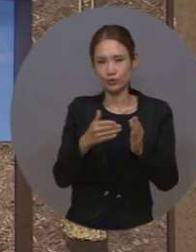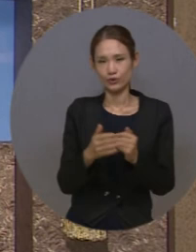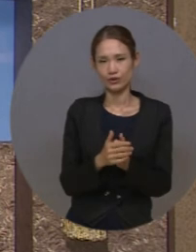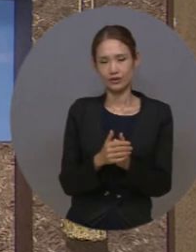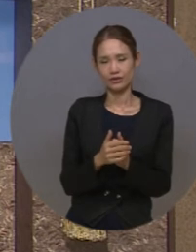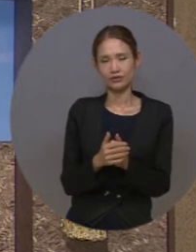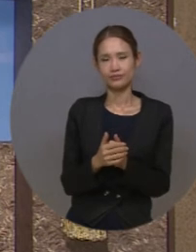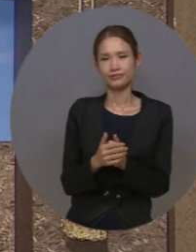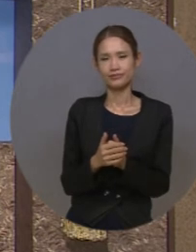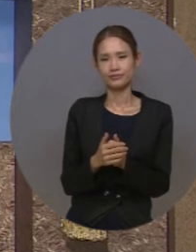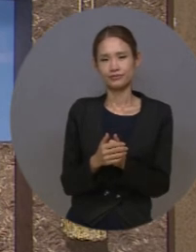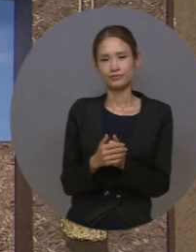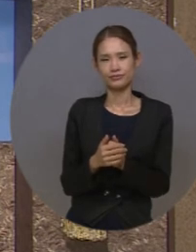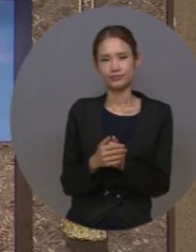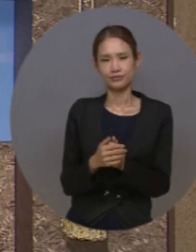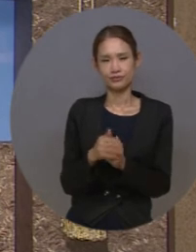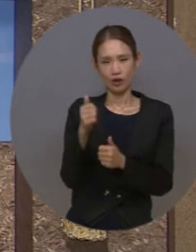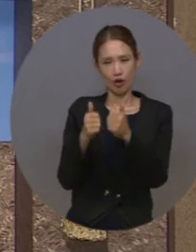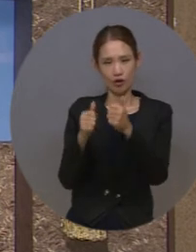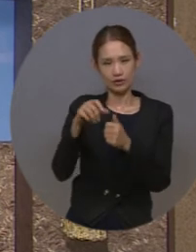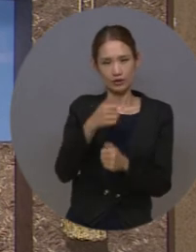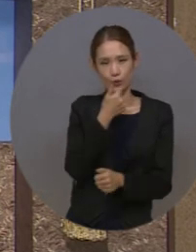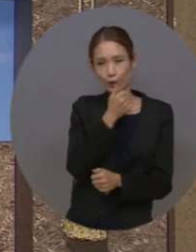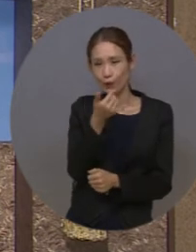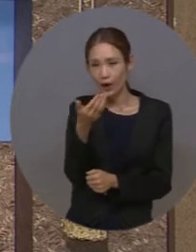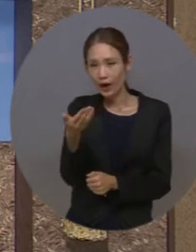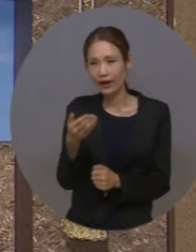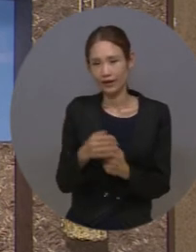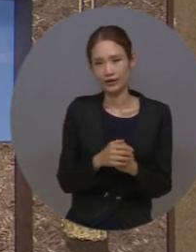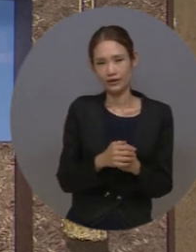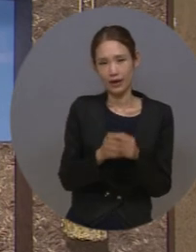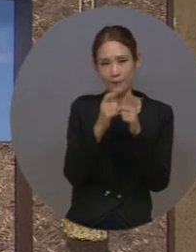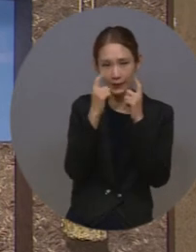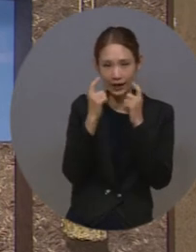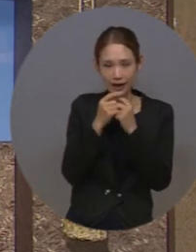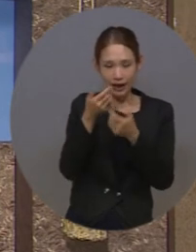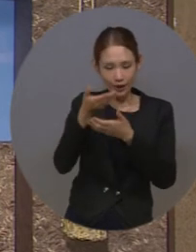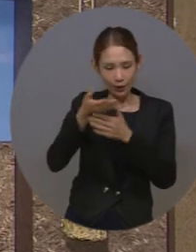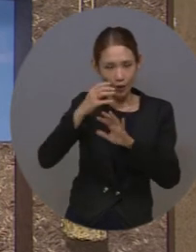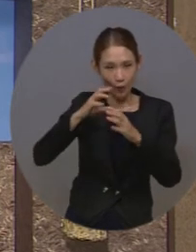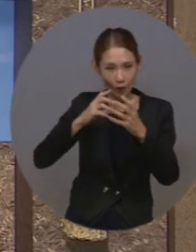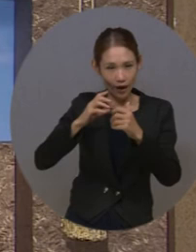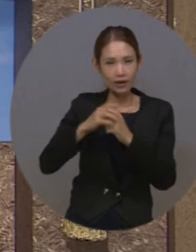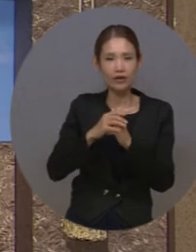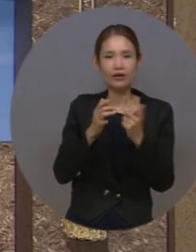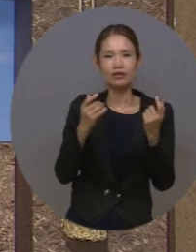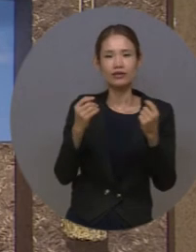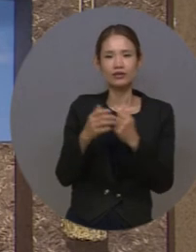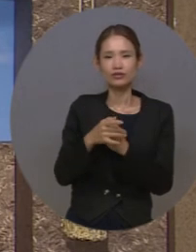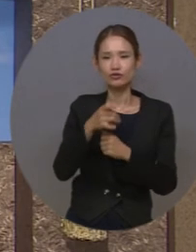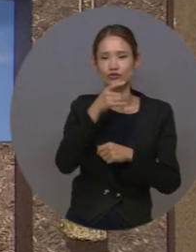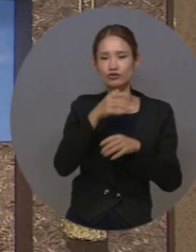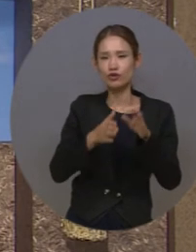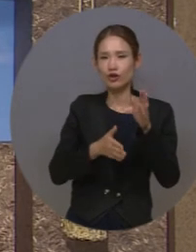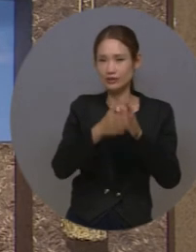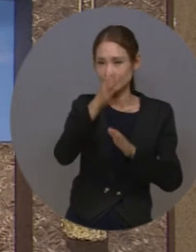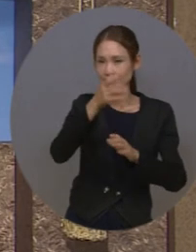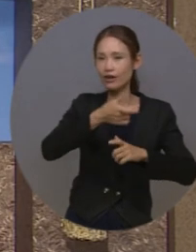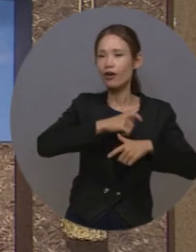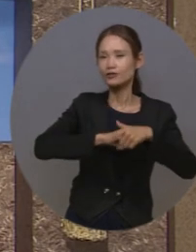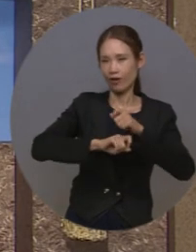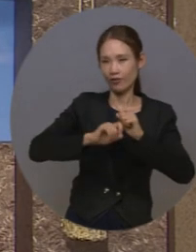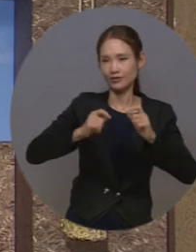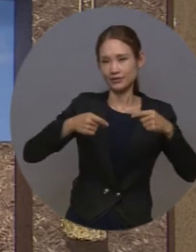민박을 해가지고 그 사람들을 경기장으로 안내도 하고 또 민간 예교도 하고 그런 거를 수원시가